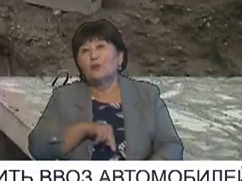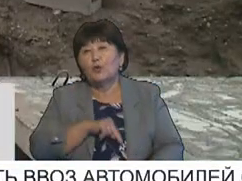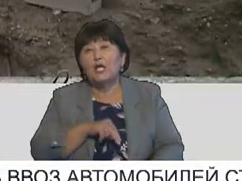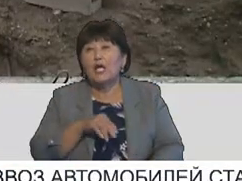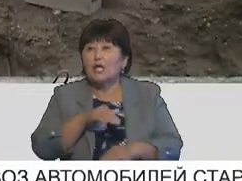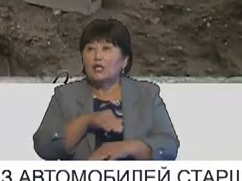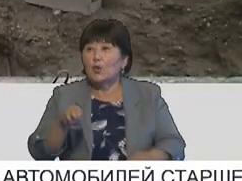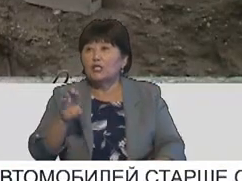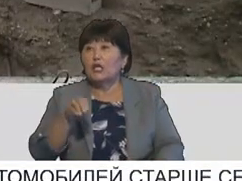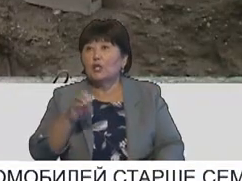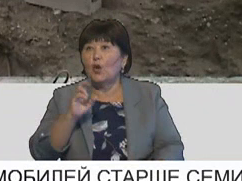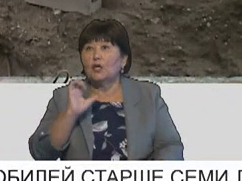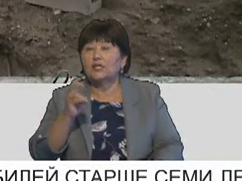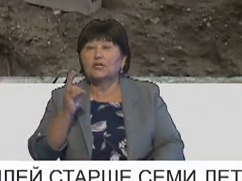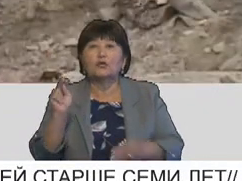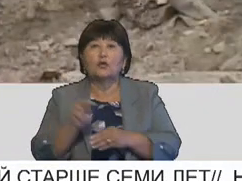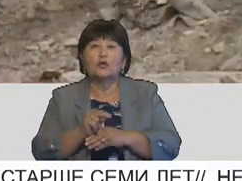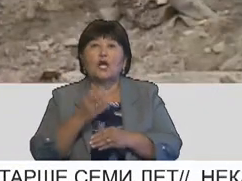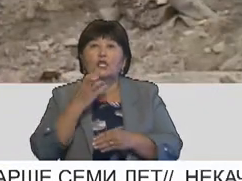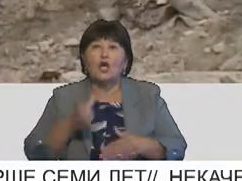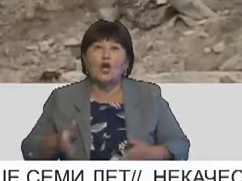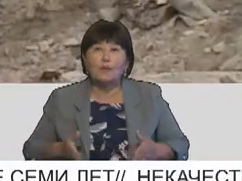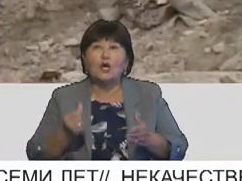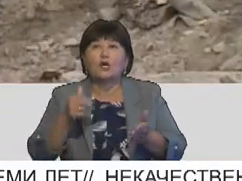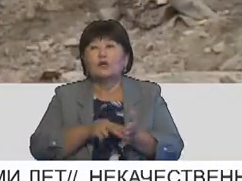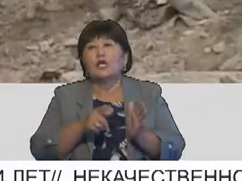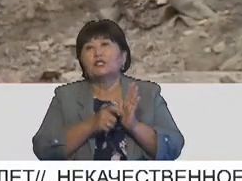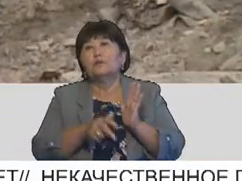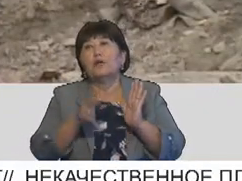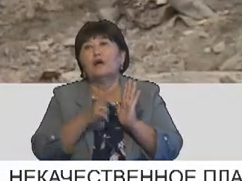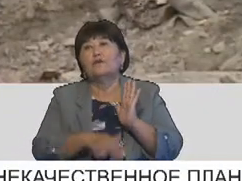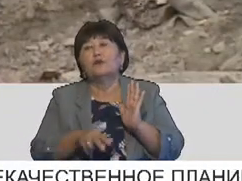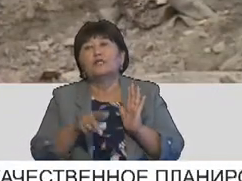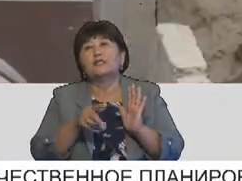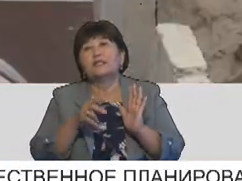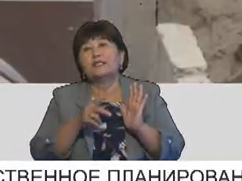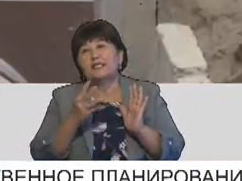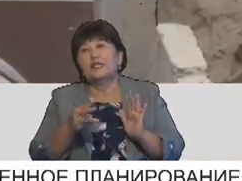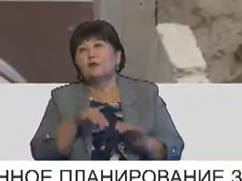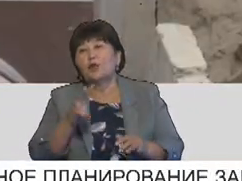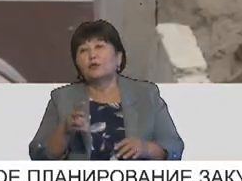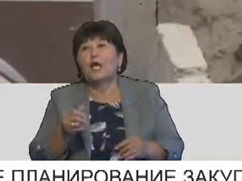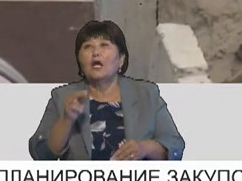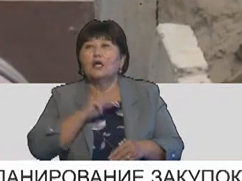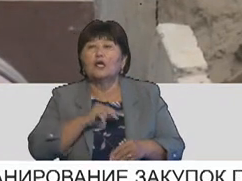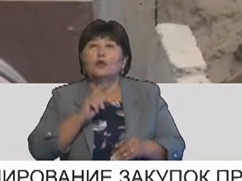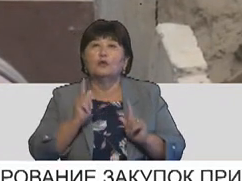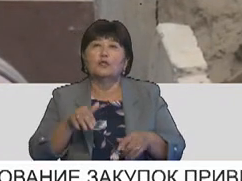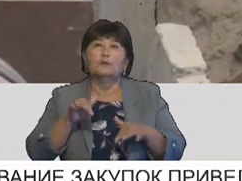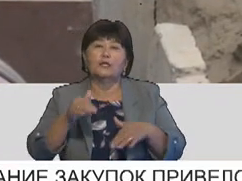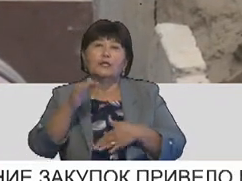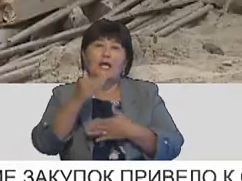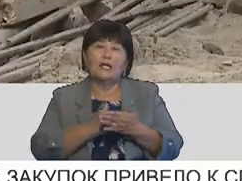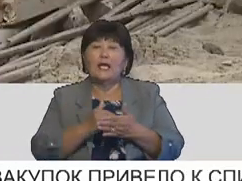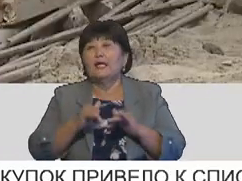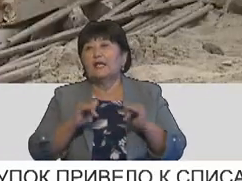на улице Жиль Тусан идёт ремонт теплотрассы стоимость проекта 787 млн тенге работа ведётся Согласно графику на